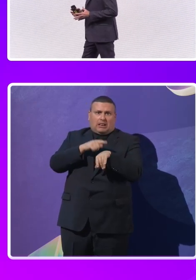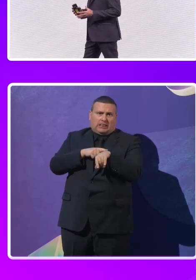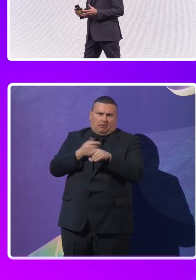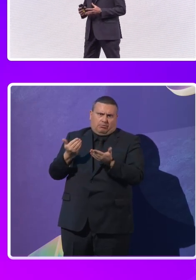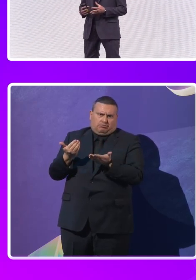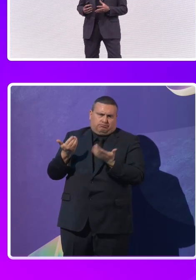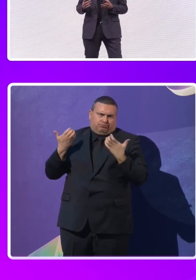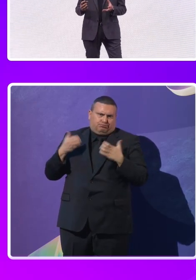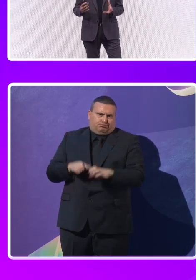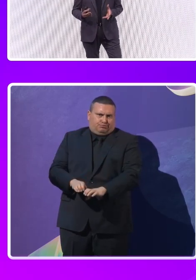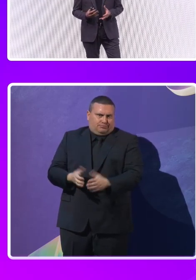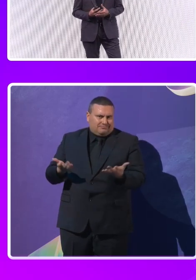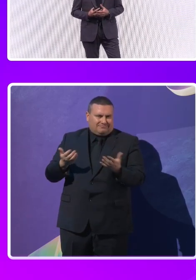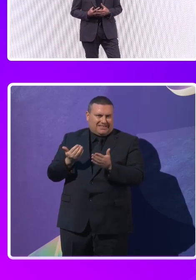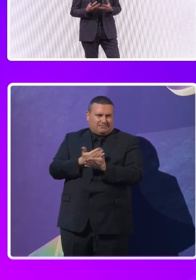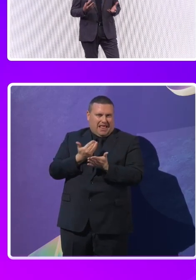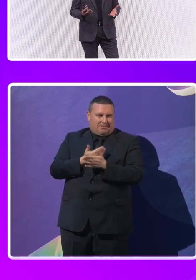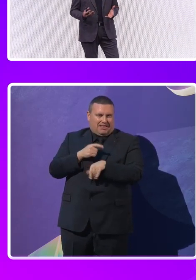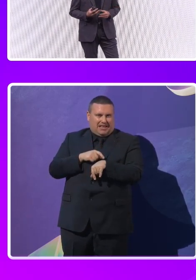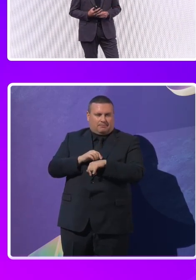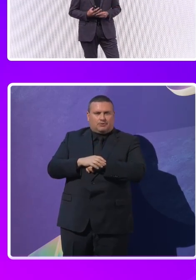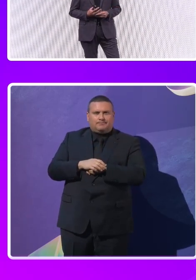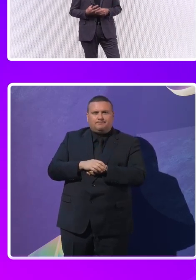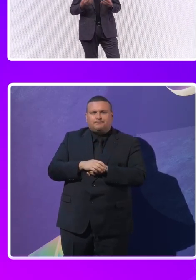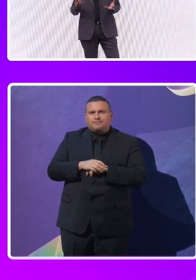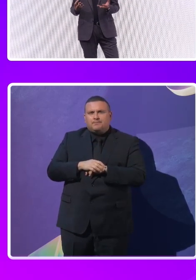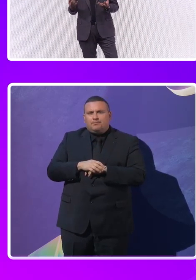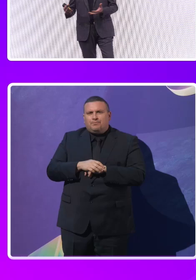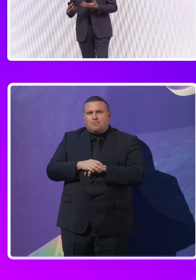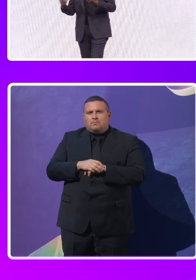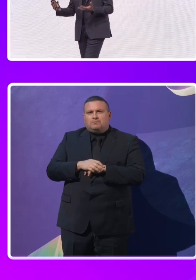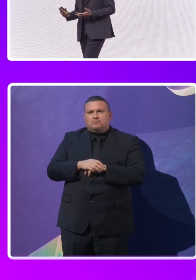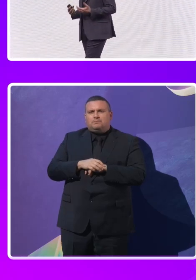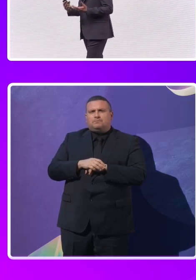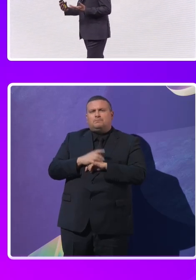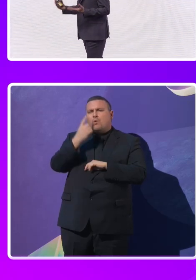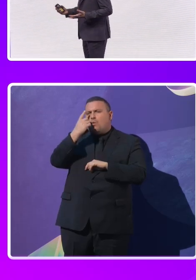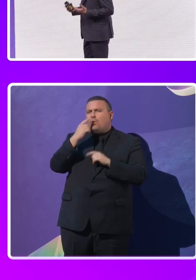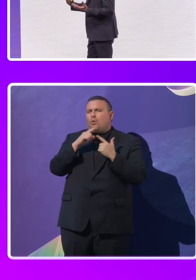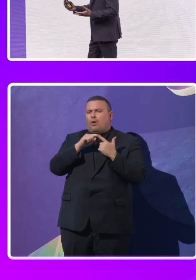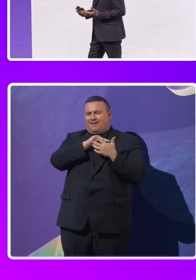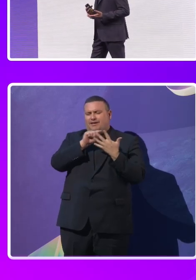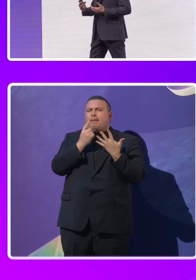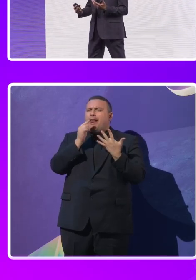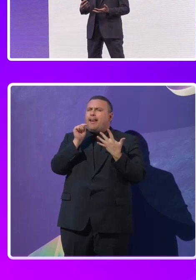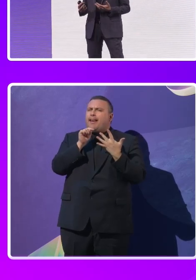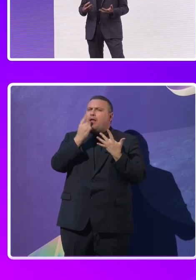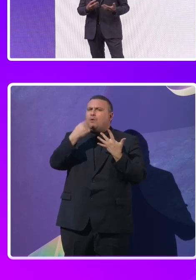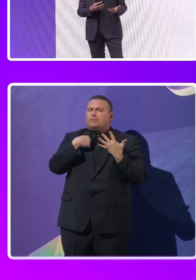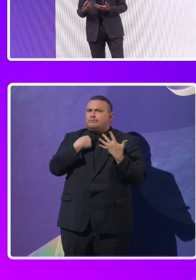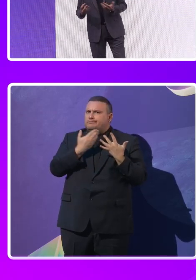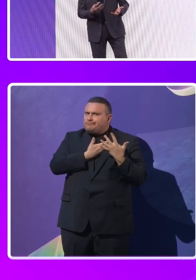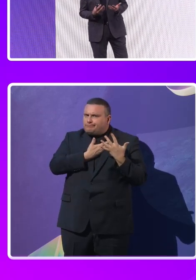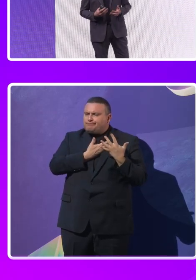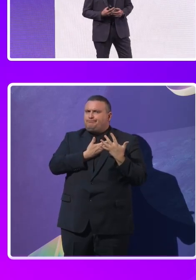l'elemento uno degli elementi più importanti è quello che in qualche modo mi ha stupito perché per me inizialmente